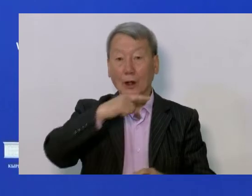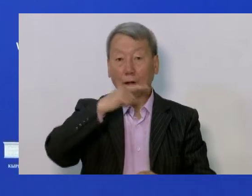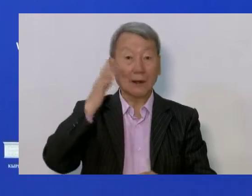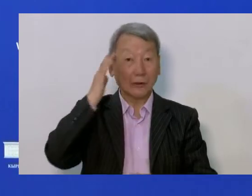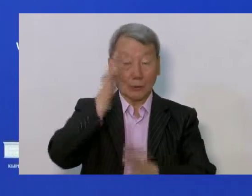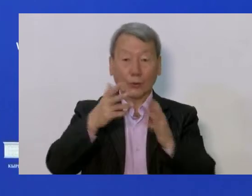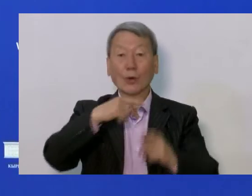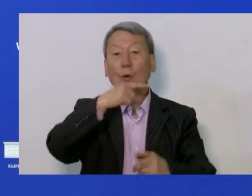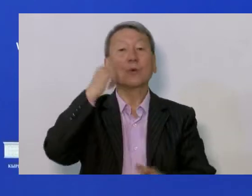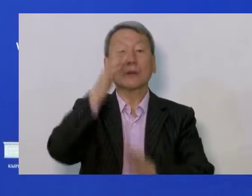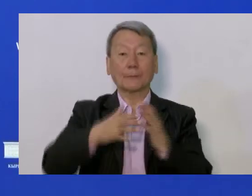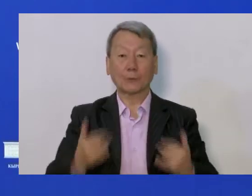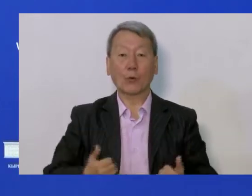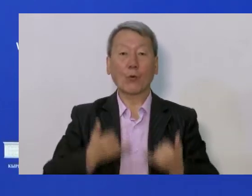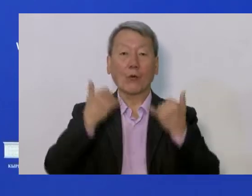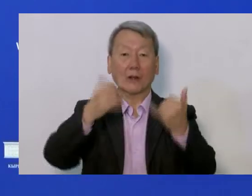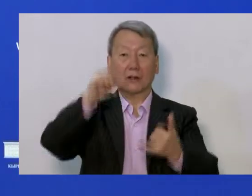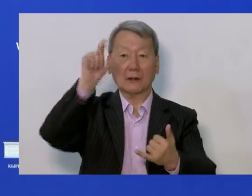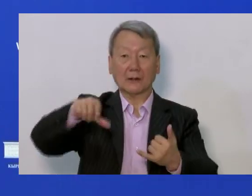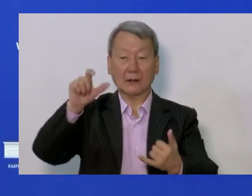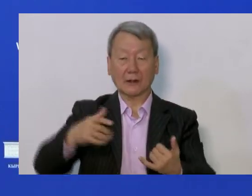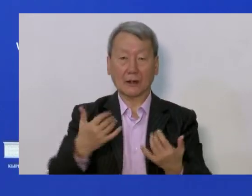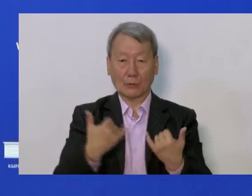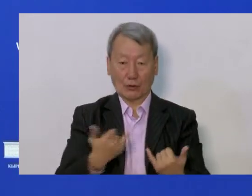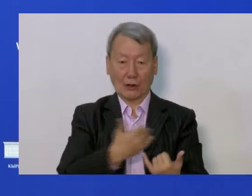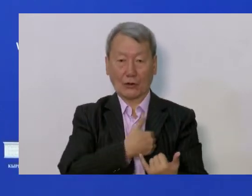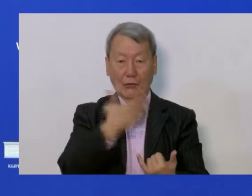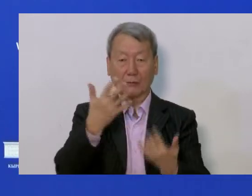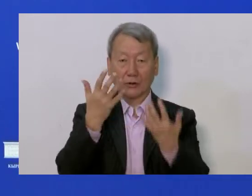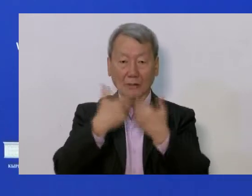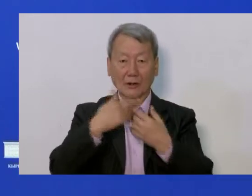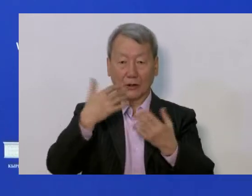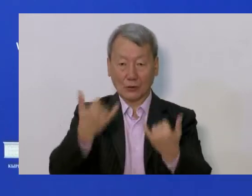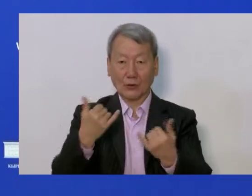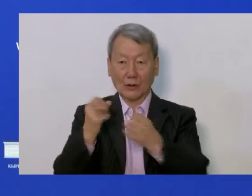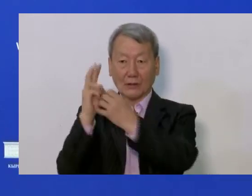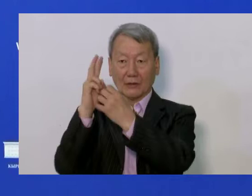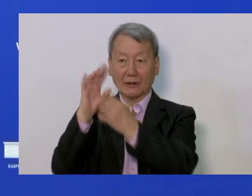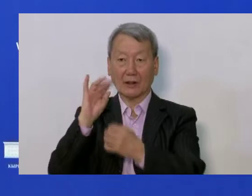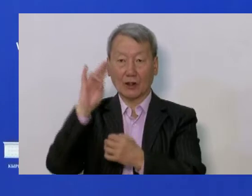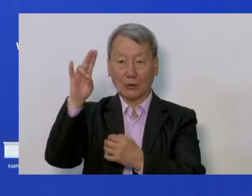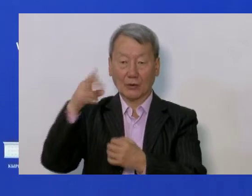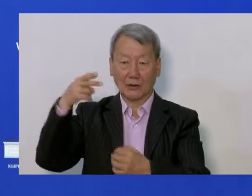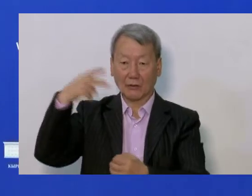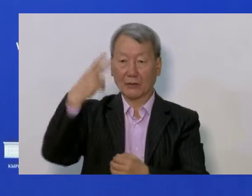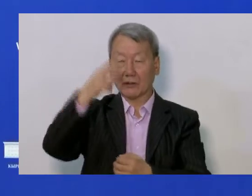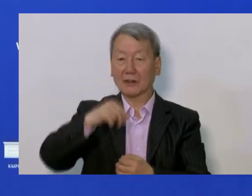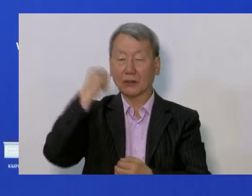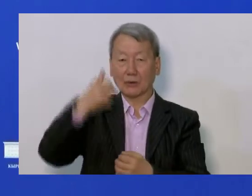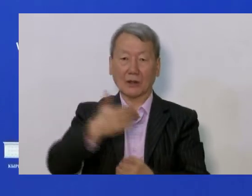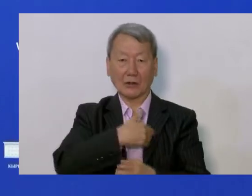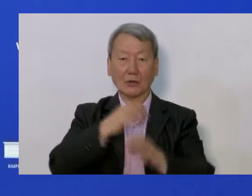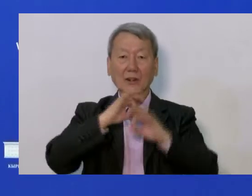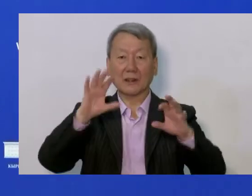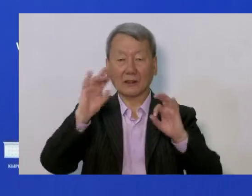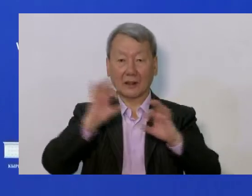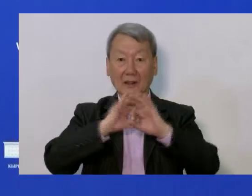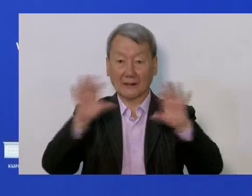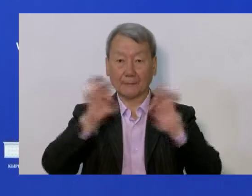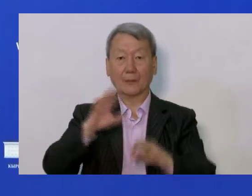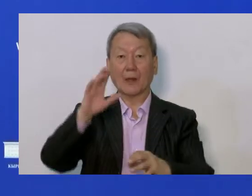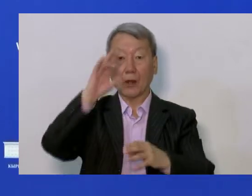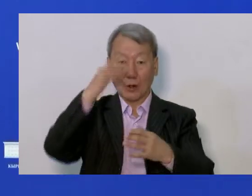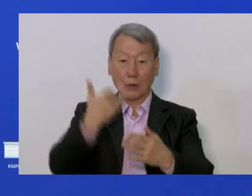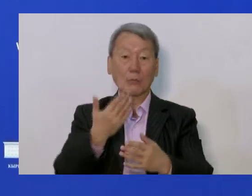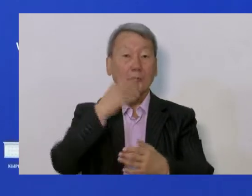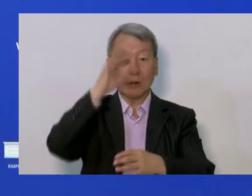Уважаемые соотечественники, статистическая информация на 12 июня 2020 года. За